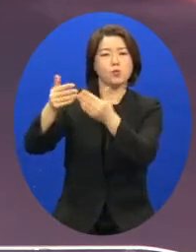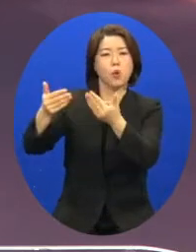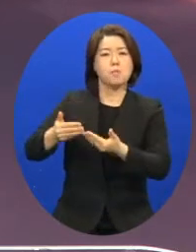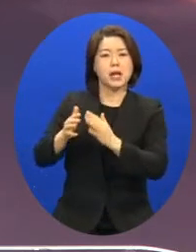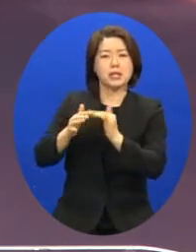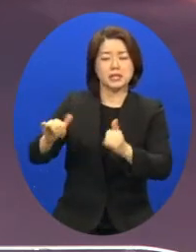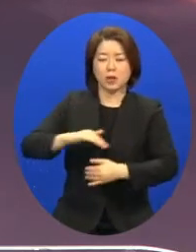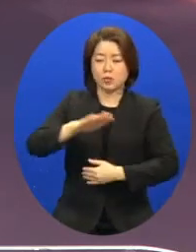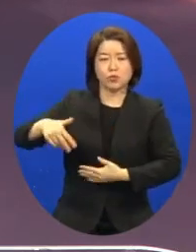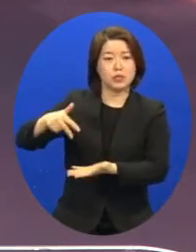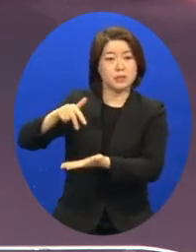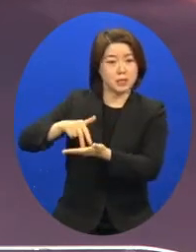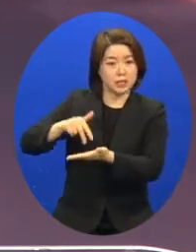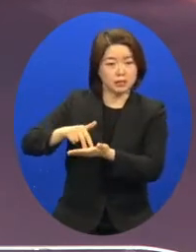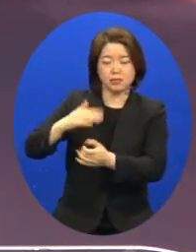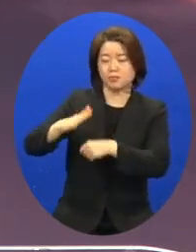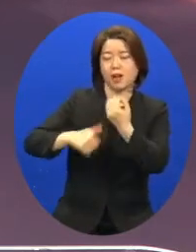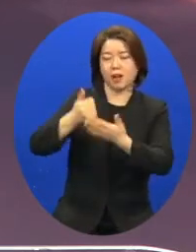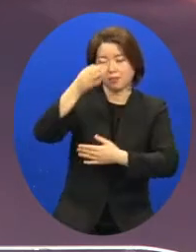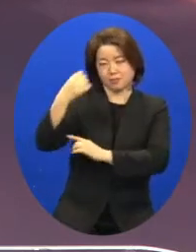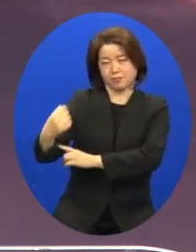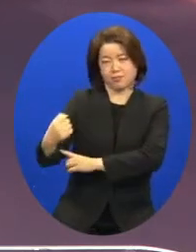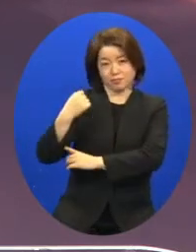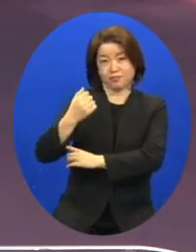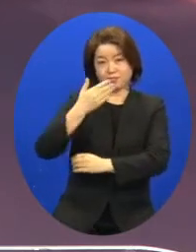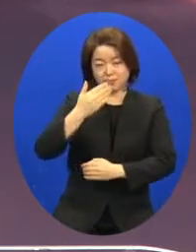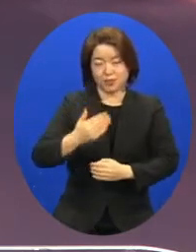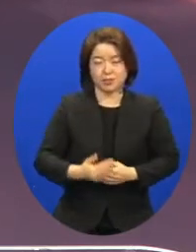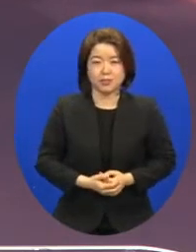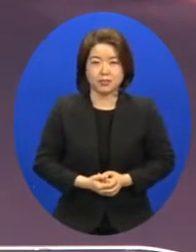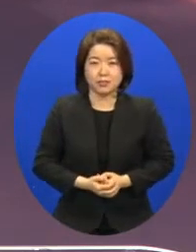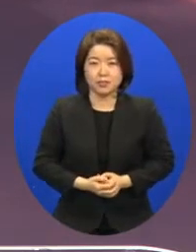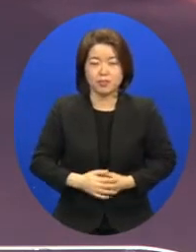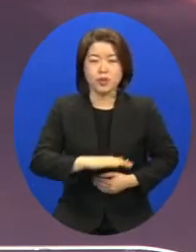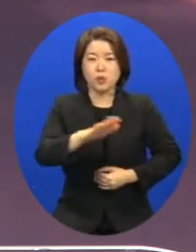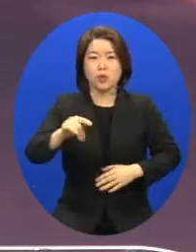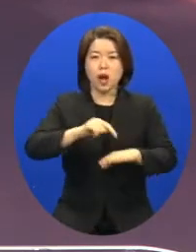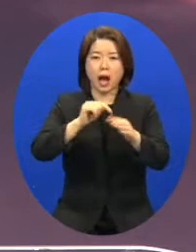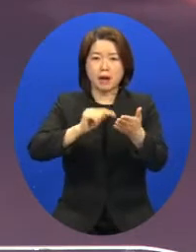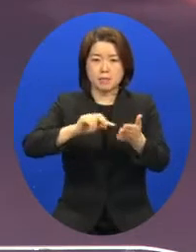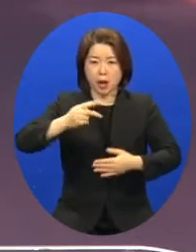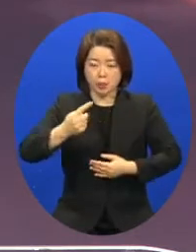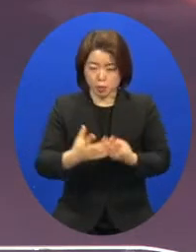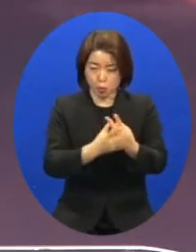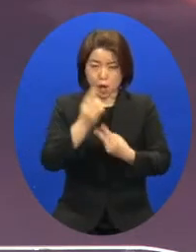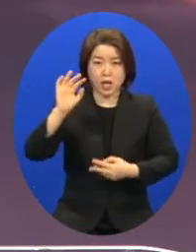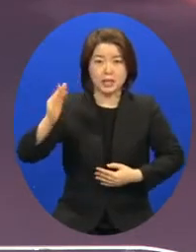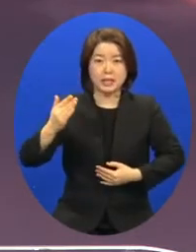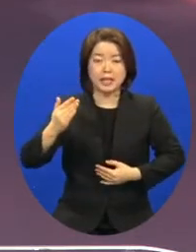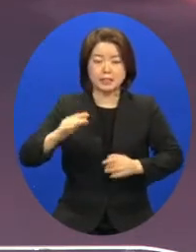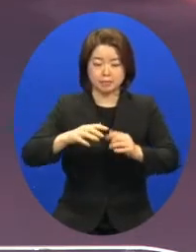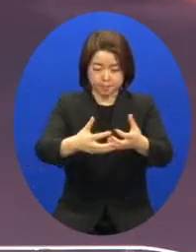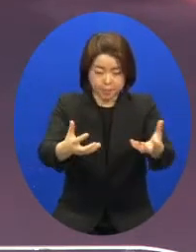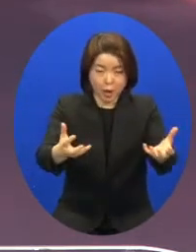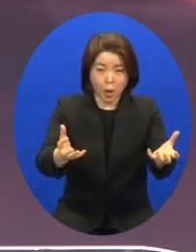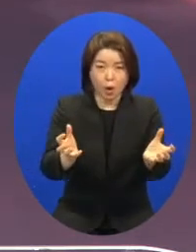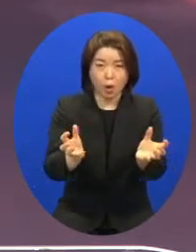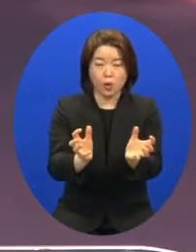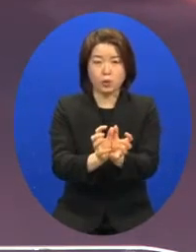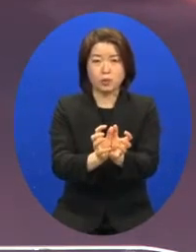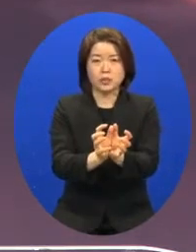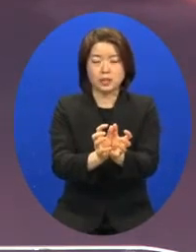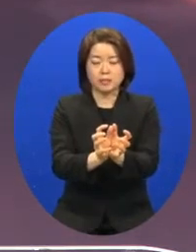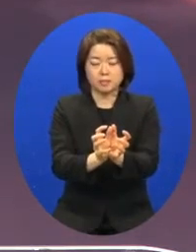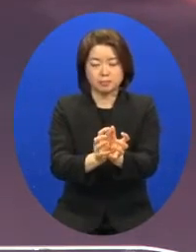사람인 우리에게는 하나님의 능력입니다. 우리가 마음까지도 하나 되는 공동체를 우리가